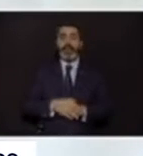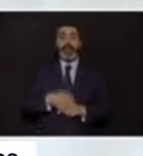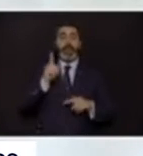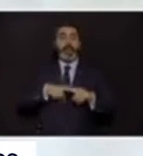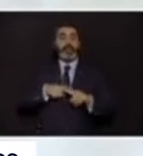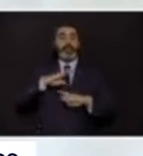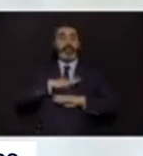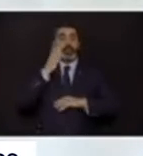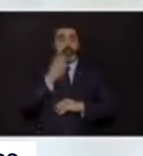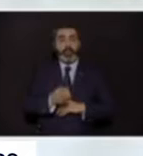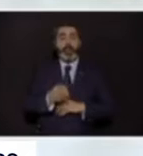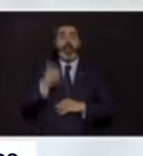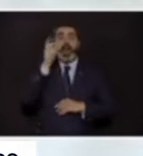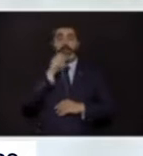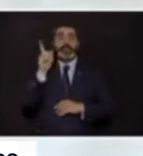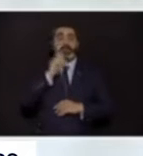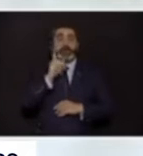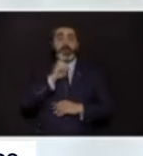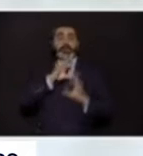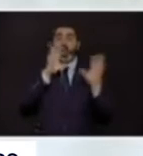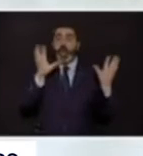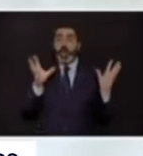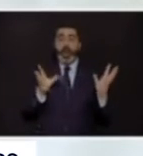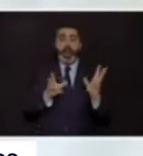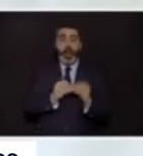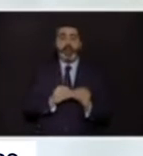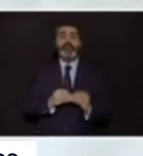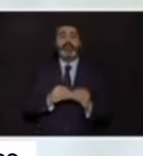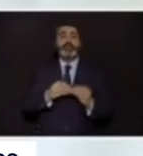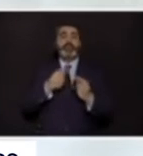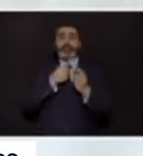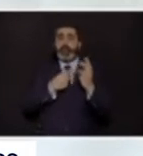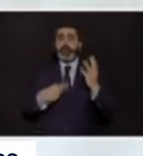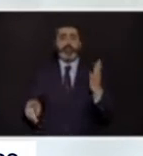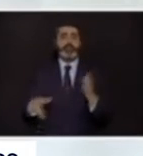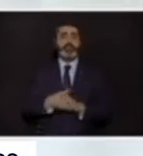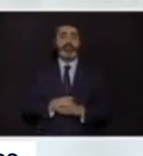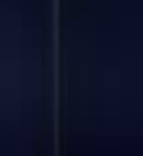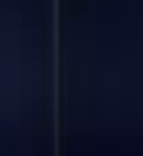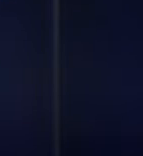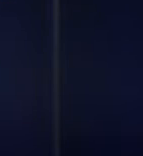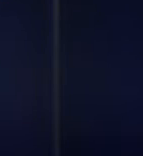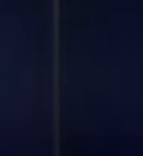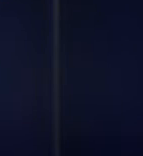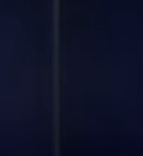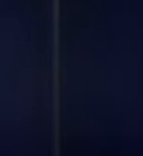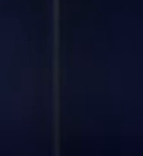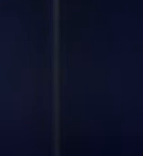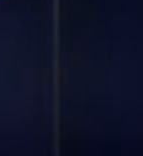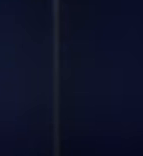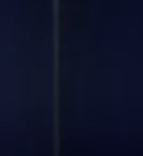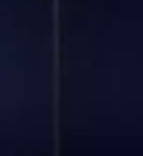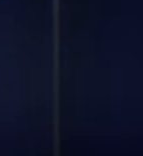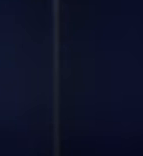των ανδρών και γυναικών, των δυνάμεων ασφαλείας και του στρατού. Πάμε να αλλάξουμε